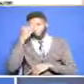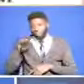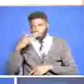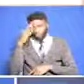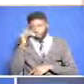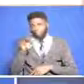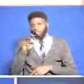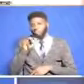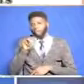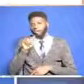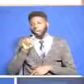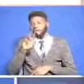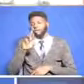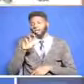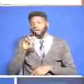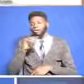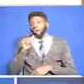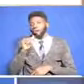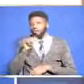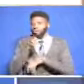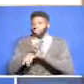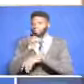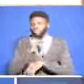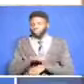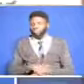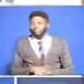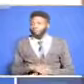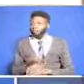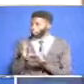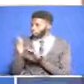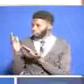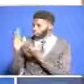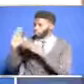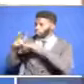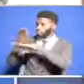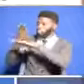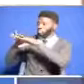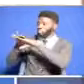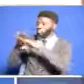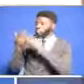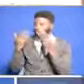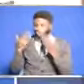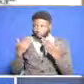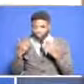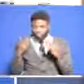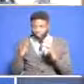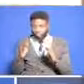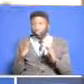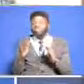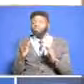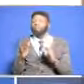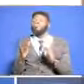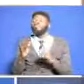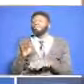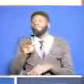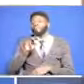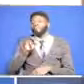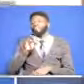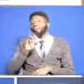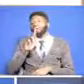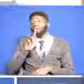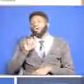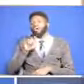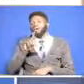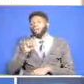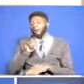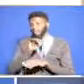Kwenye rufaa iliyowasilishwa kwenye mahakama ya rufani, wakili Morara Omoke anataka wale waliotumia fedha za umma kupigia